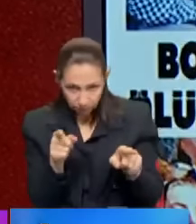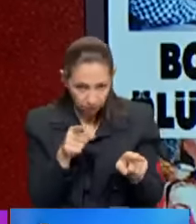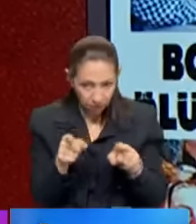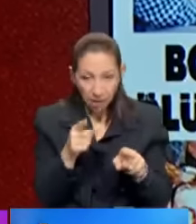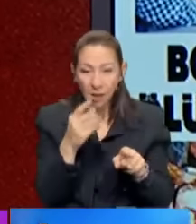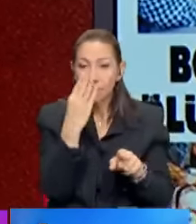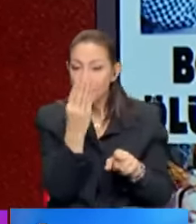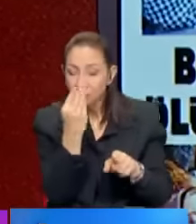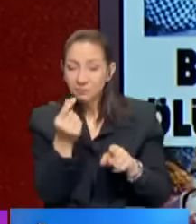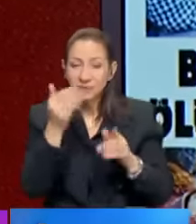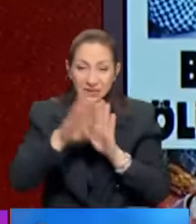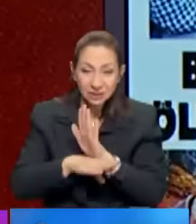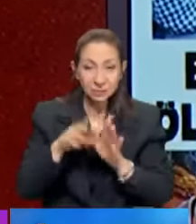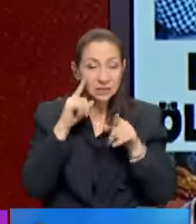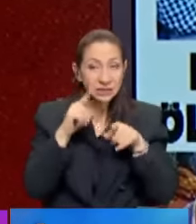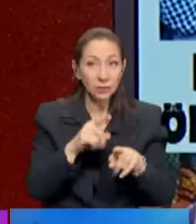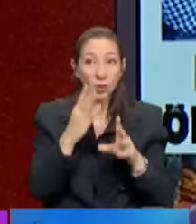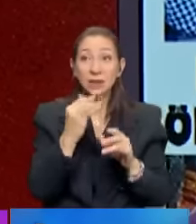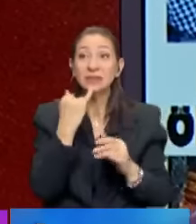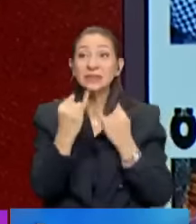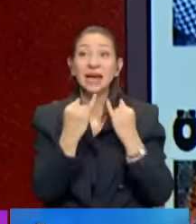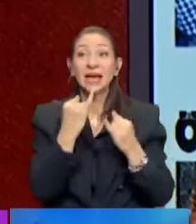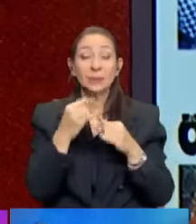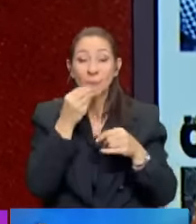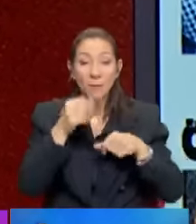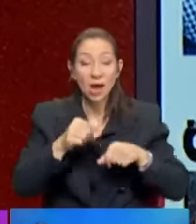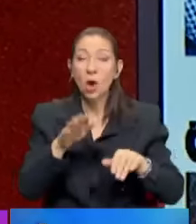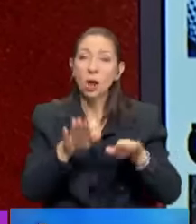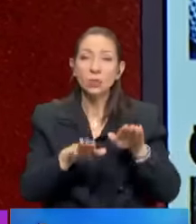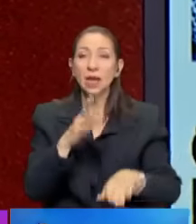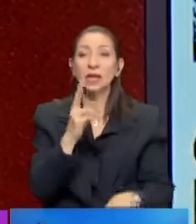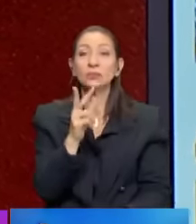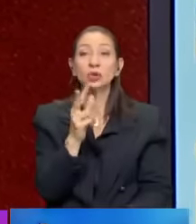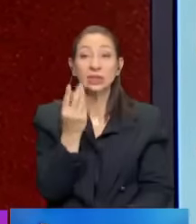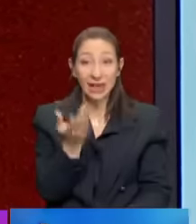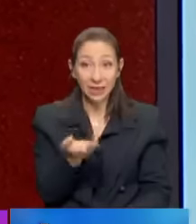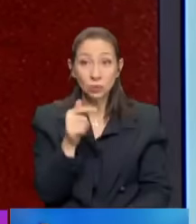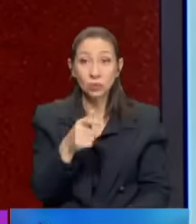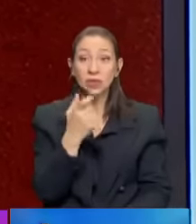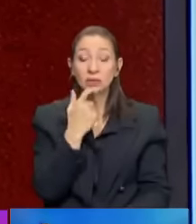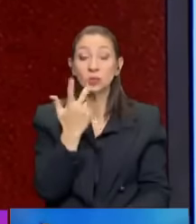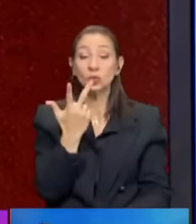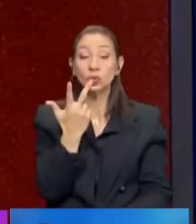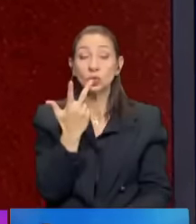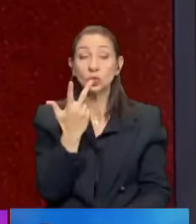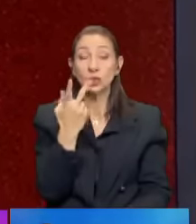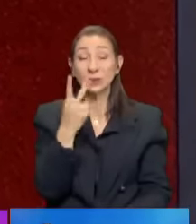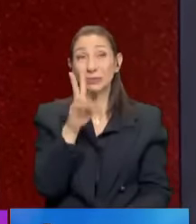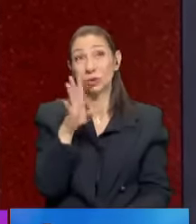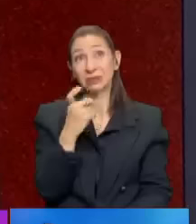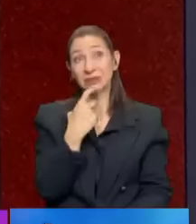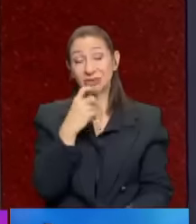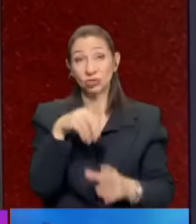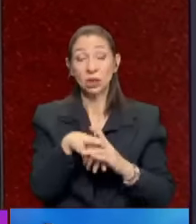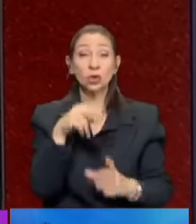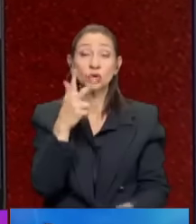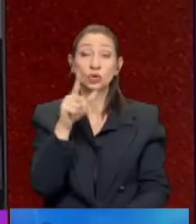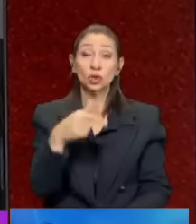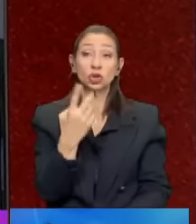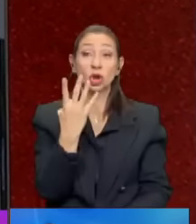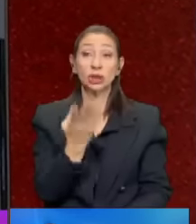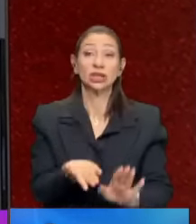eden bir avcıya dönüştü ziyaret edilen Market sayısı ortalama 2,5 bu oran 2024 yılında